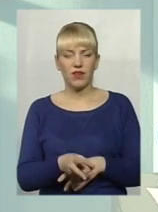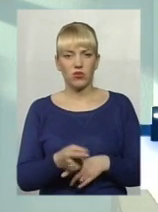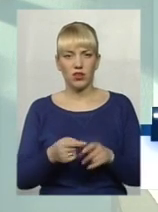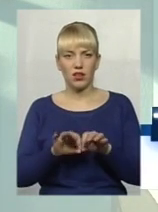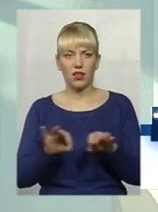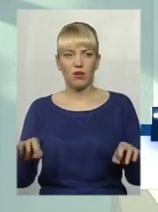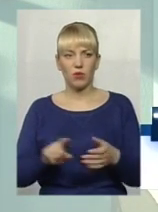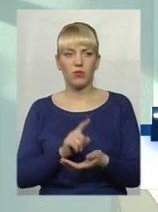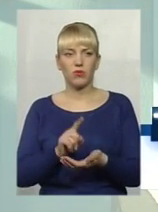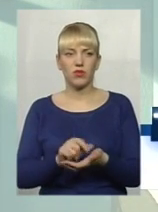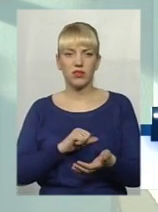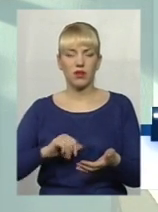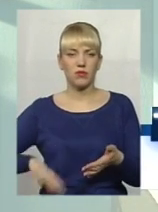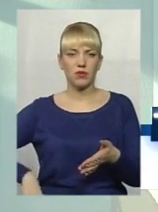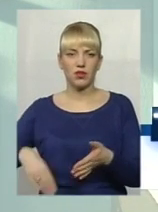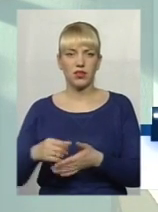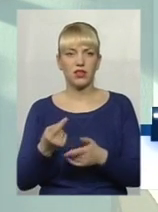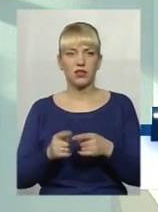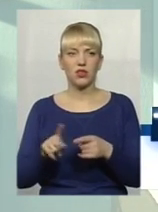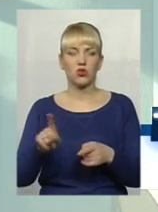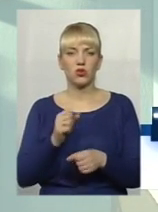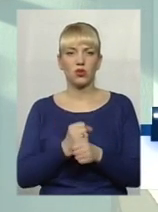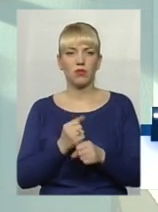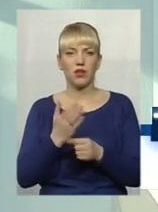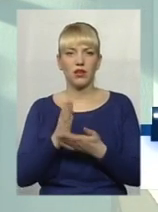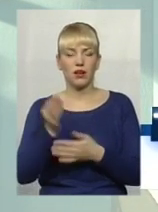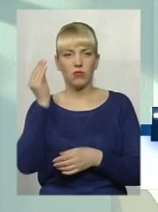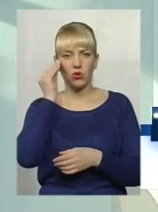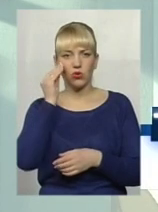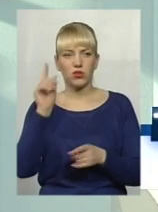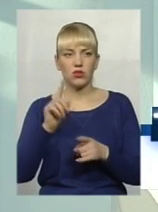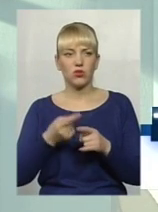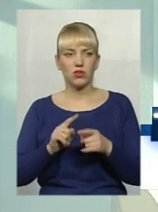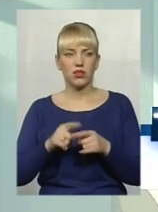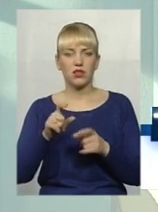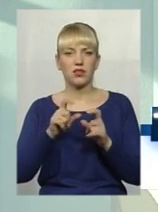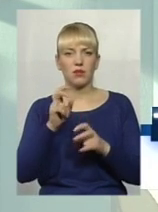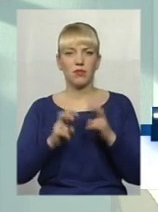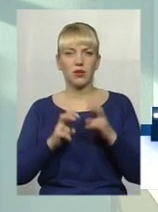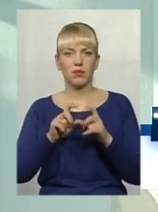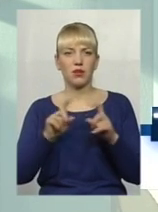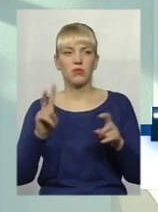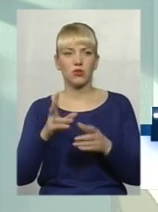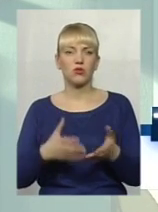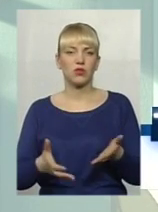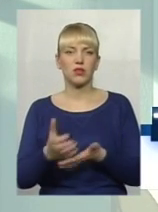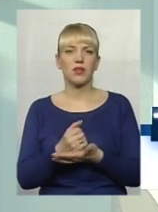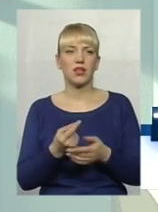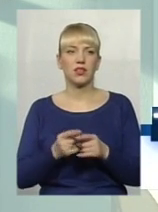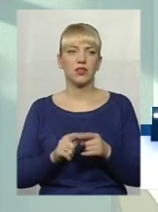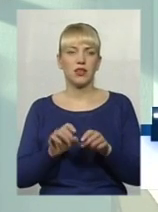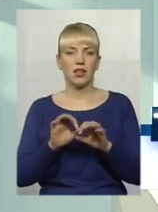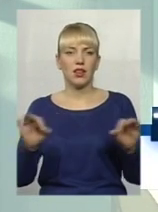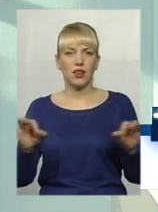зобов'язані сплатити самі за те, що вони зробили. І є підозра, що, можливо, це і одне з тих підприємств, які збирали ці лампи,